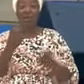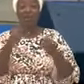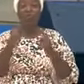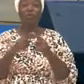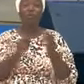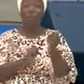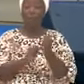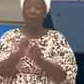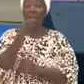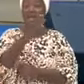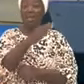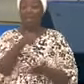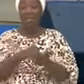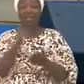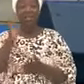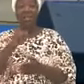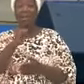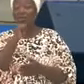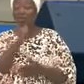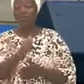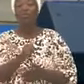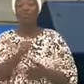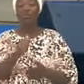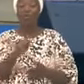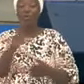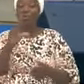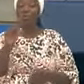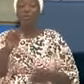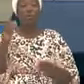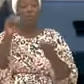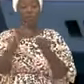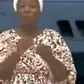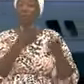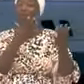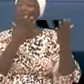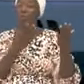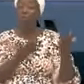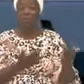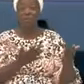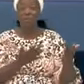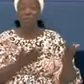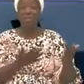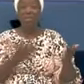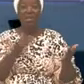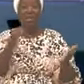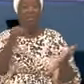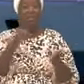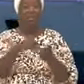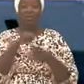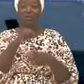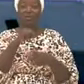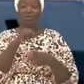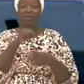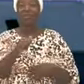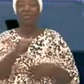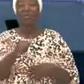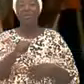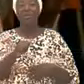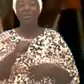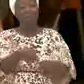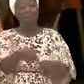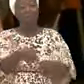elle ne sera plus différer et ne sera plus différer d'un